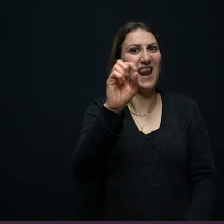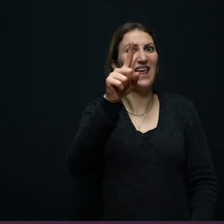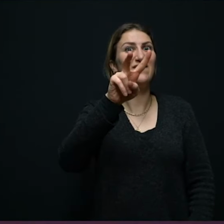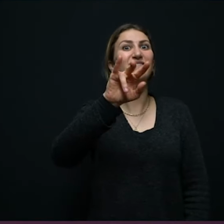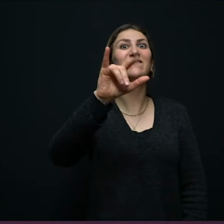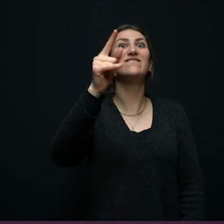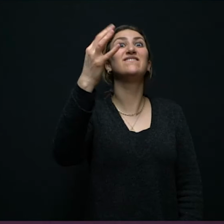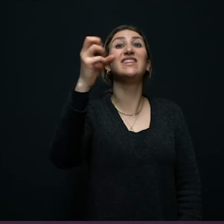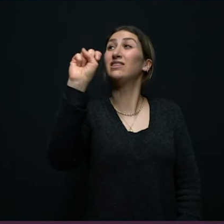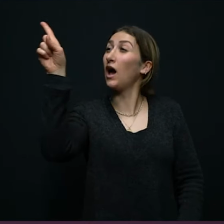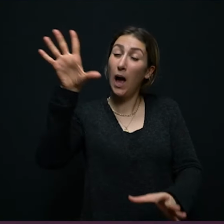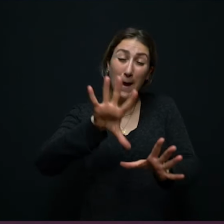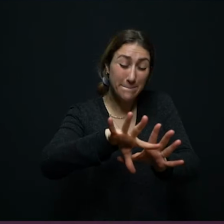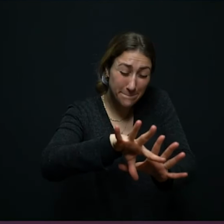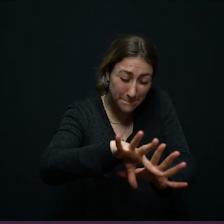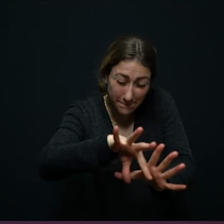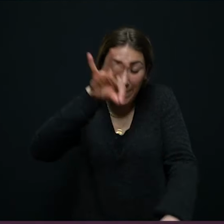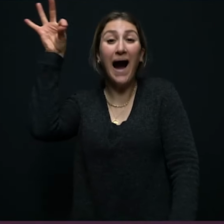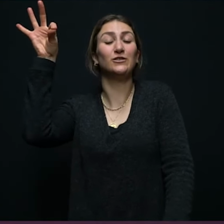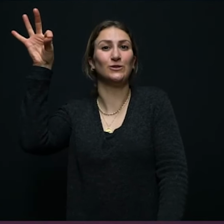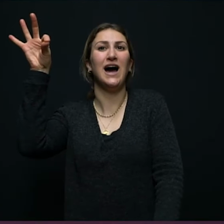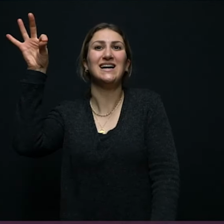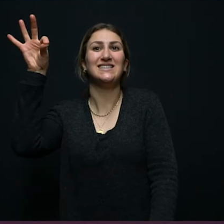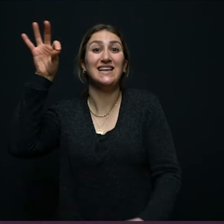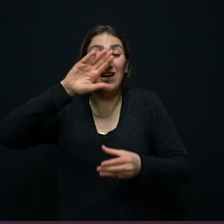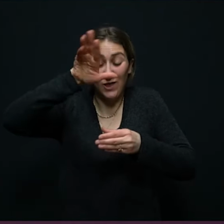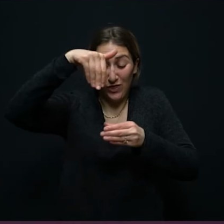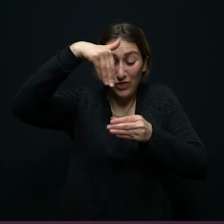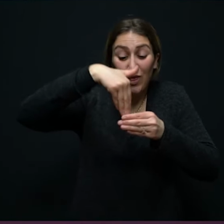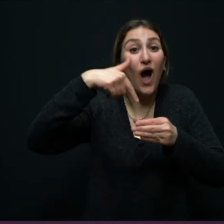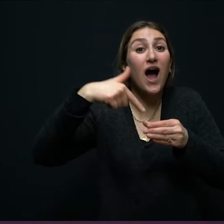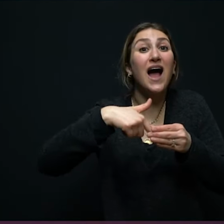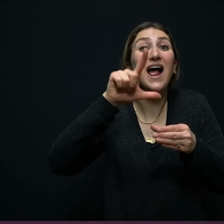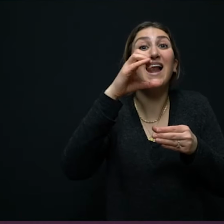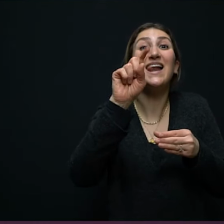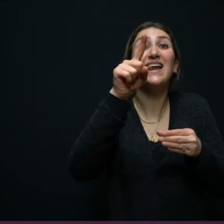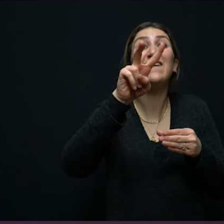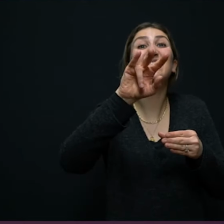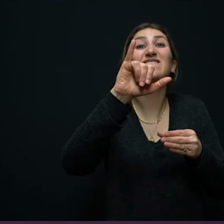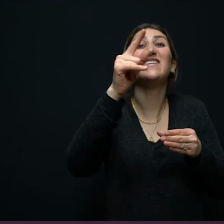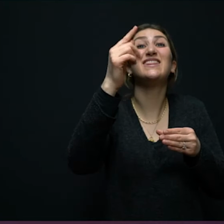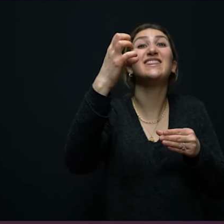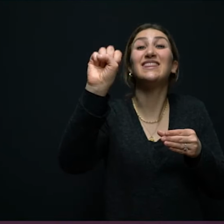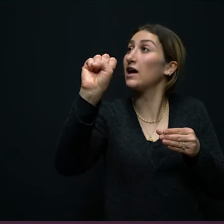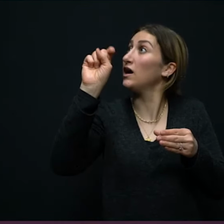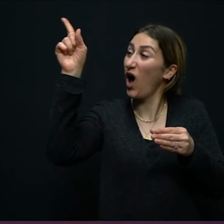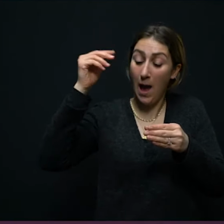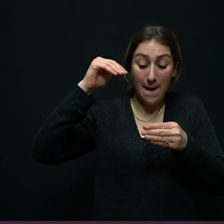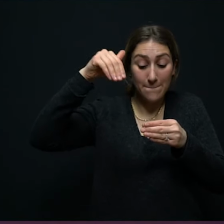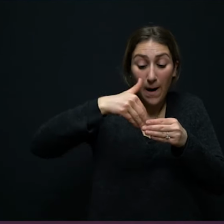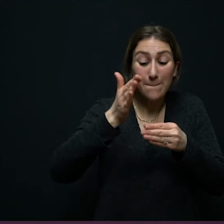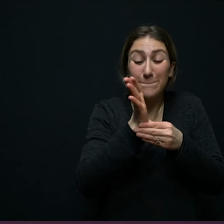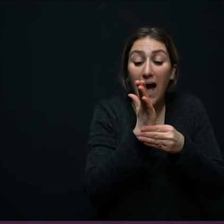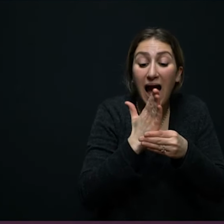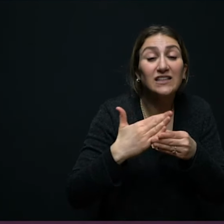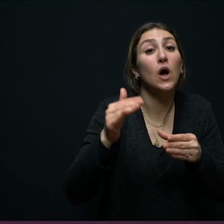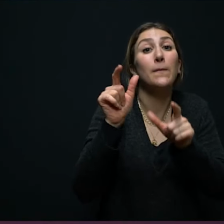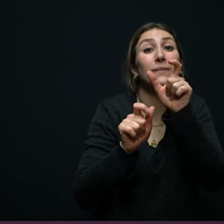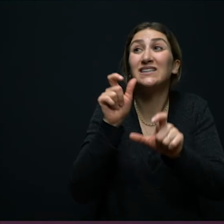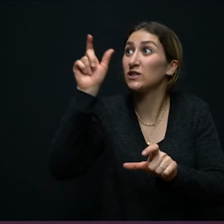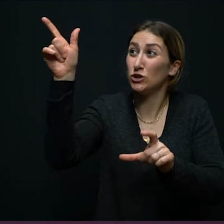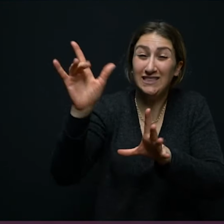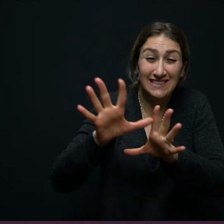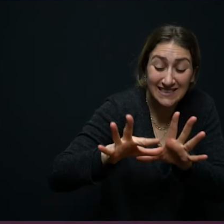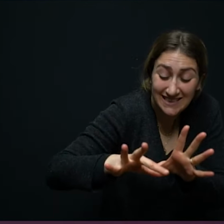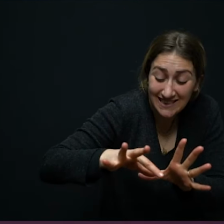mettra pas une car une partie particulière pour faire d'eux des sacrificateurs et au sein de ces sacrifices at her il y en a un